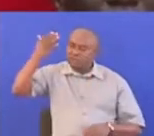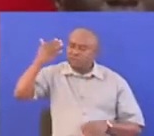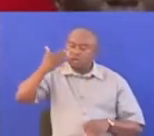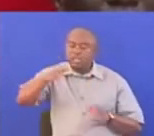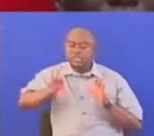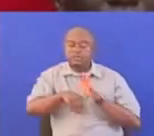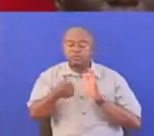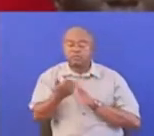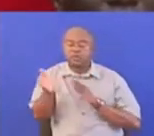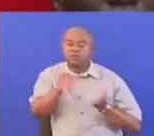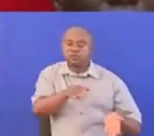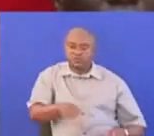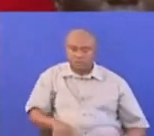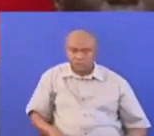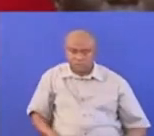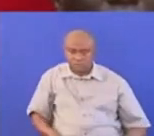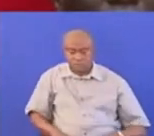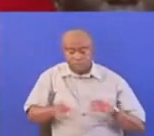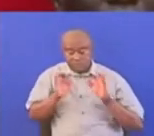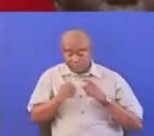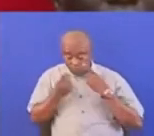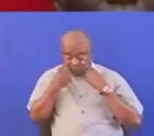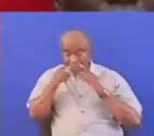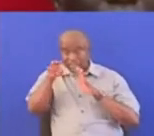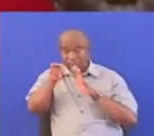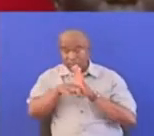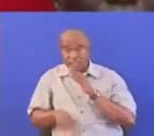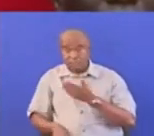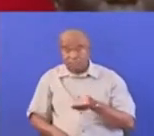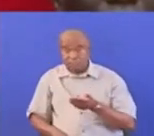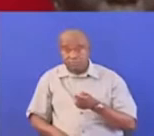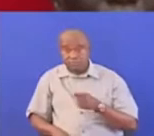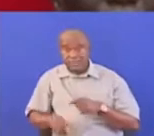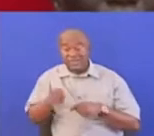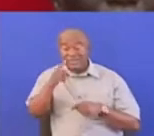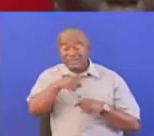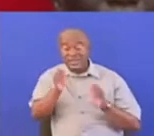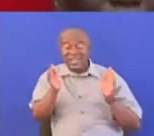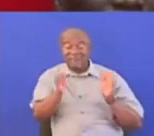wanakufa wenyewe. Kwa tuangalie utaratibu ambapo hata ndani ya National Park